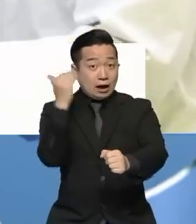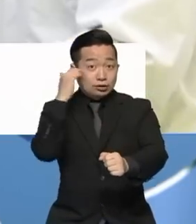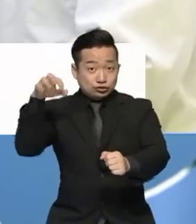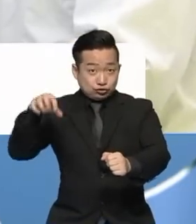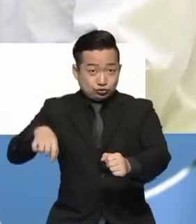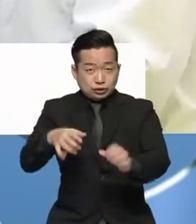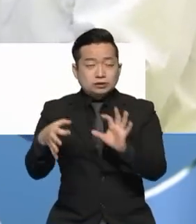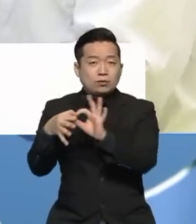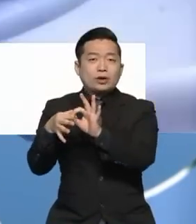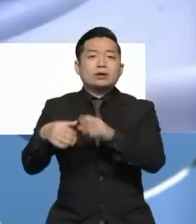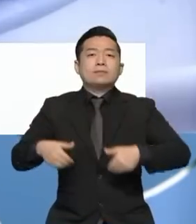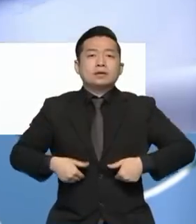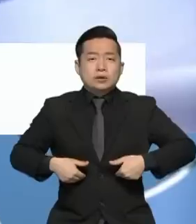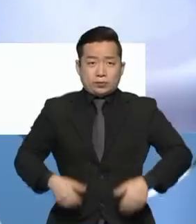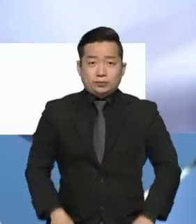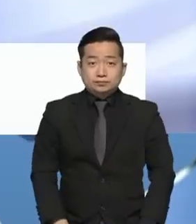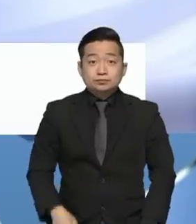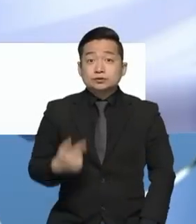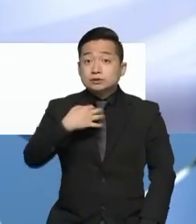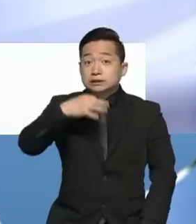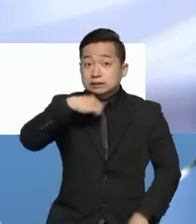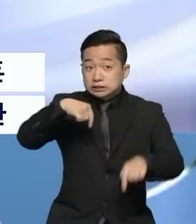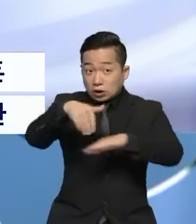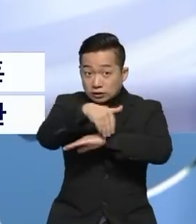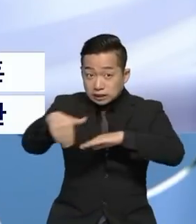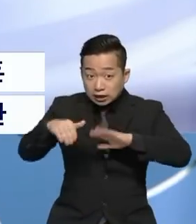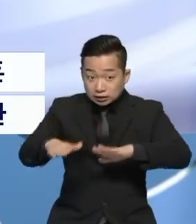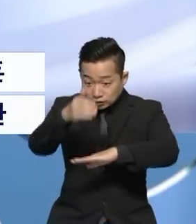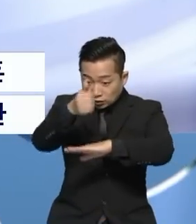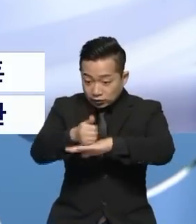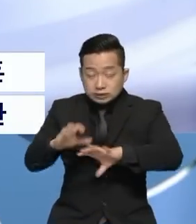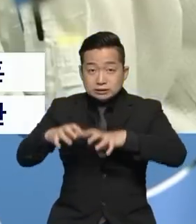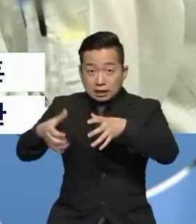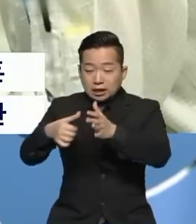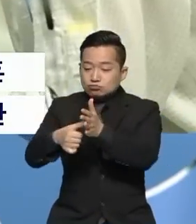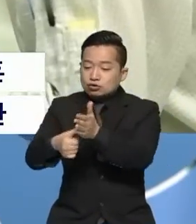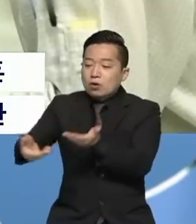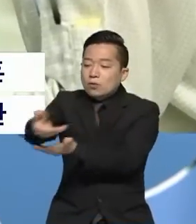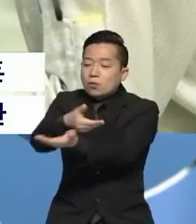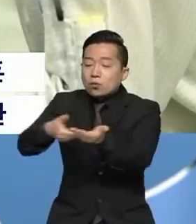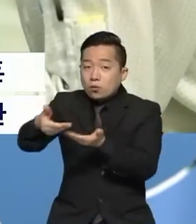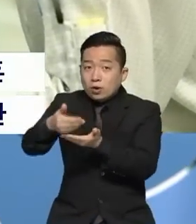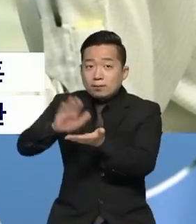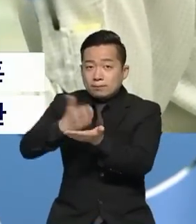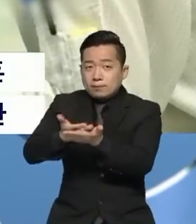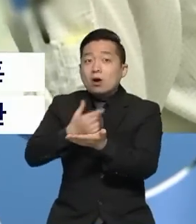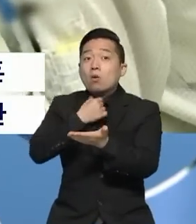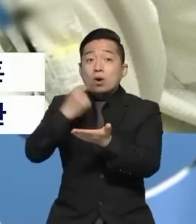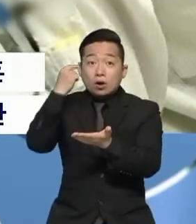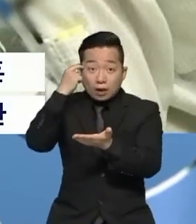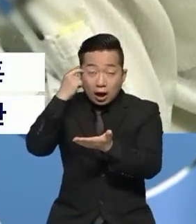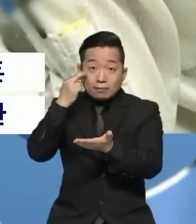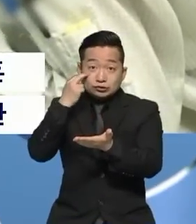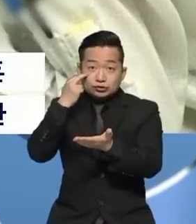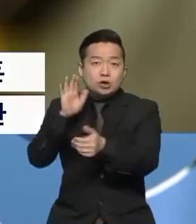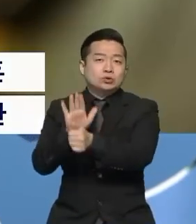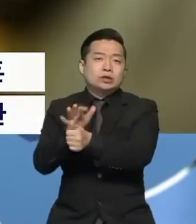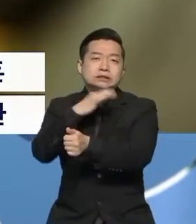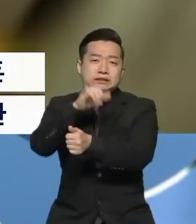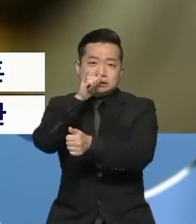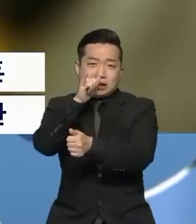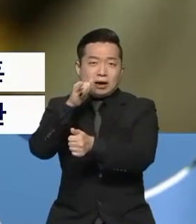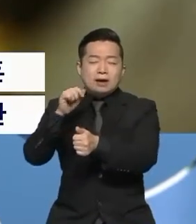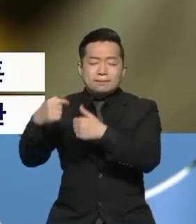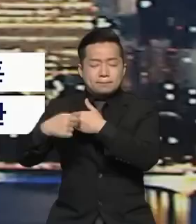환기시켜야 한다는 거죠. 우리에게 유리한 정책이 결국 세계 공급망 재편을 계획하고 있는 미국에게 도움이